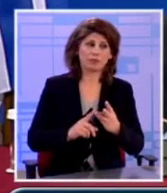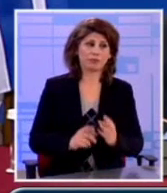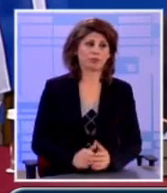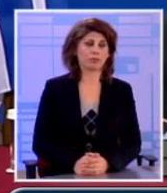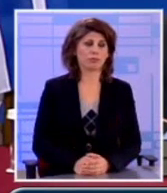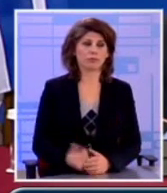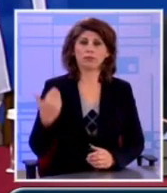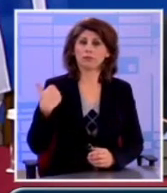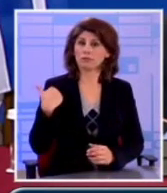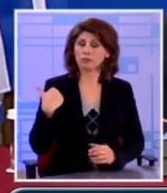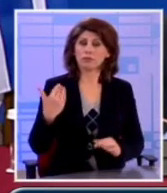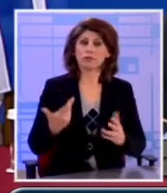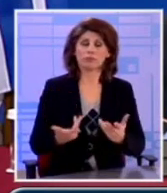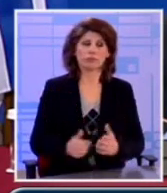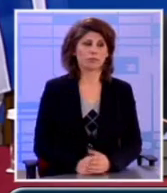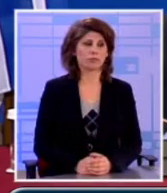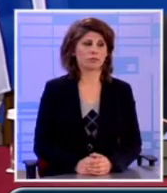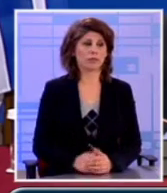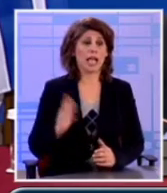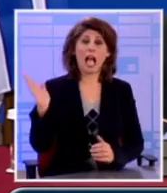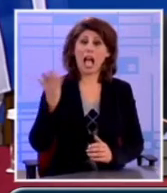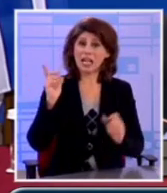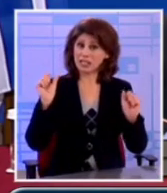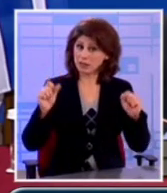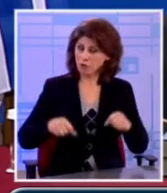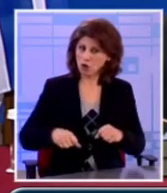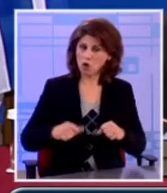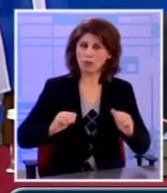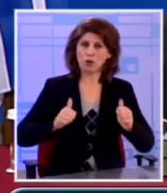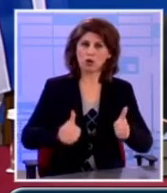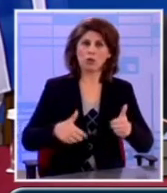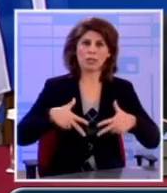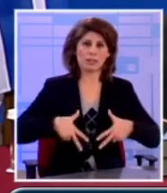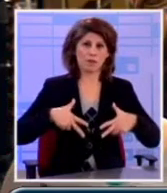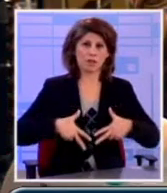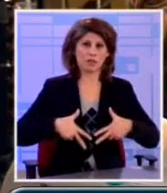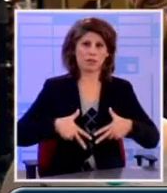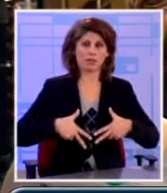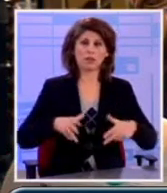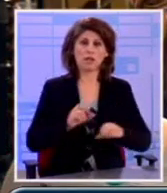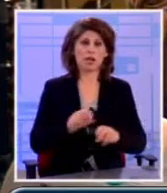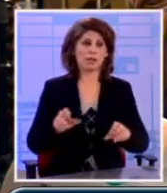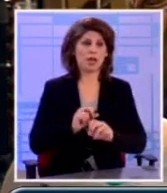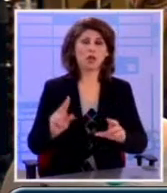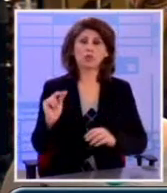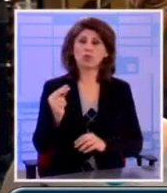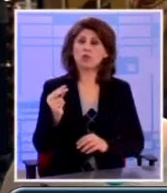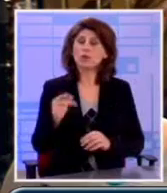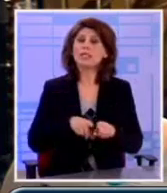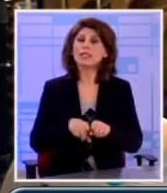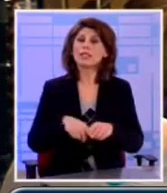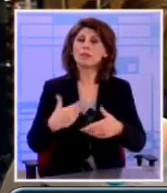Και η τρίτη σας ερώτηση είναι εάν συμφωνώ με την πρωτοβουλία της κυβέρνησης να ενημερώσει τη Βουλή σε σχέση με